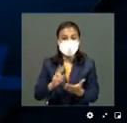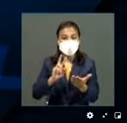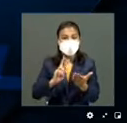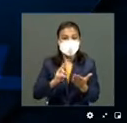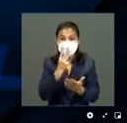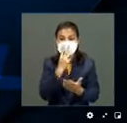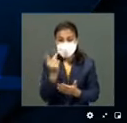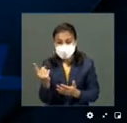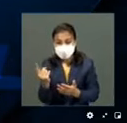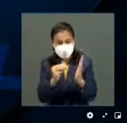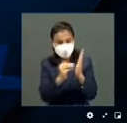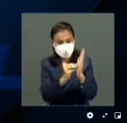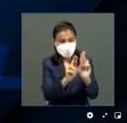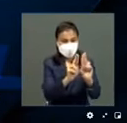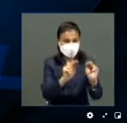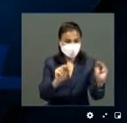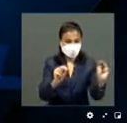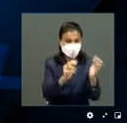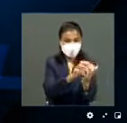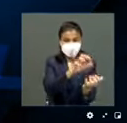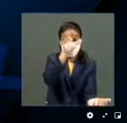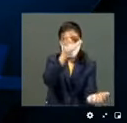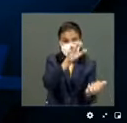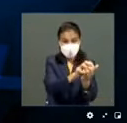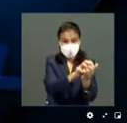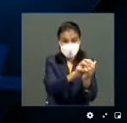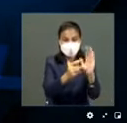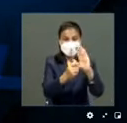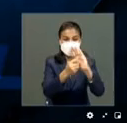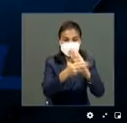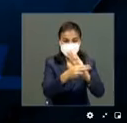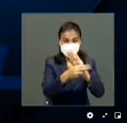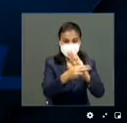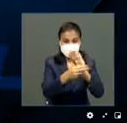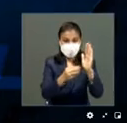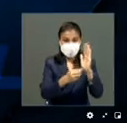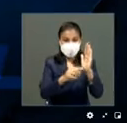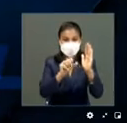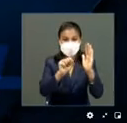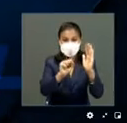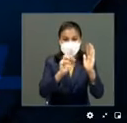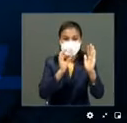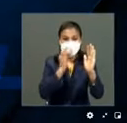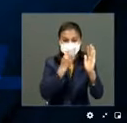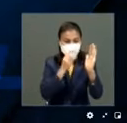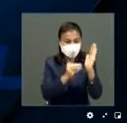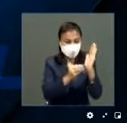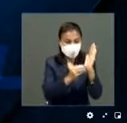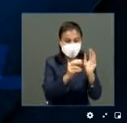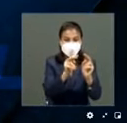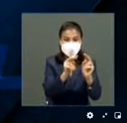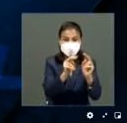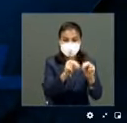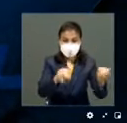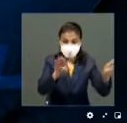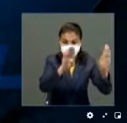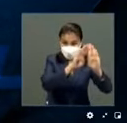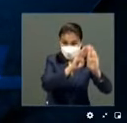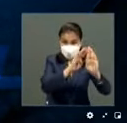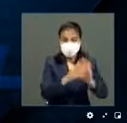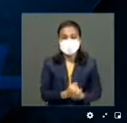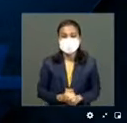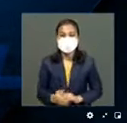ญ่ๆยังคงอยู่ที่นนทบุรีสมุทรปราการปทุมธานีสมุทรสาครและนครปฐมนะคะไปดูก